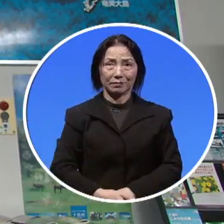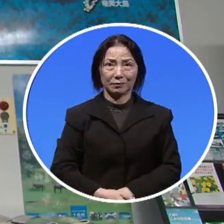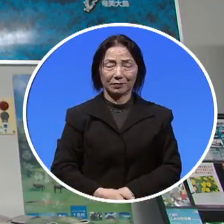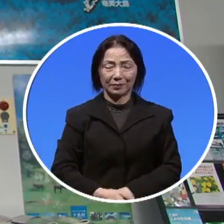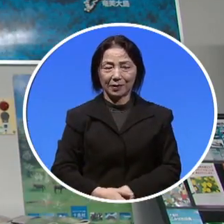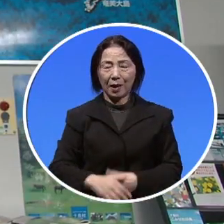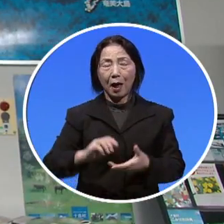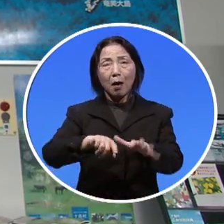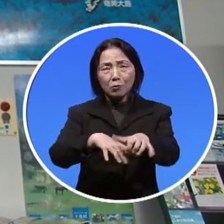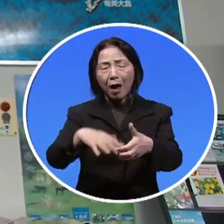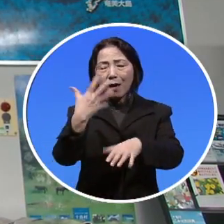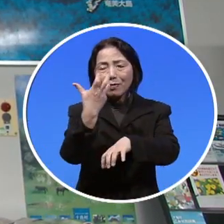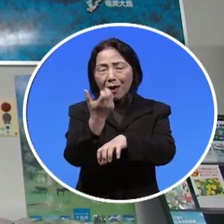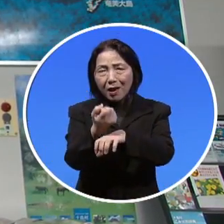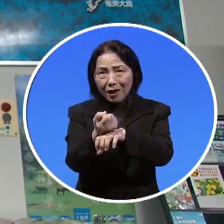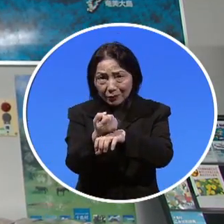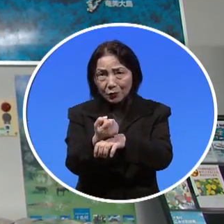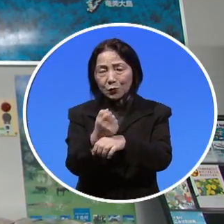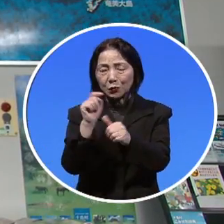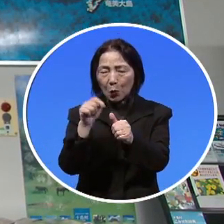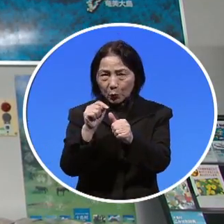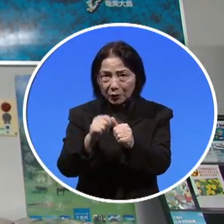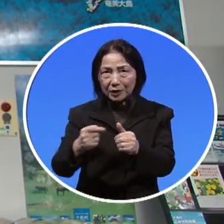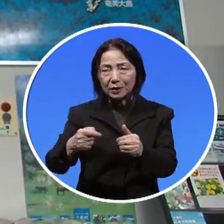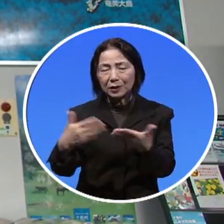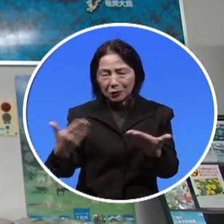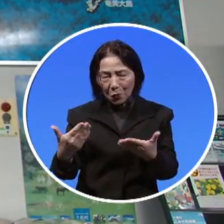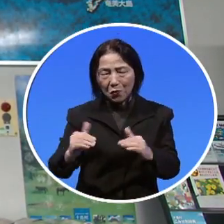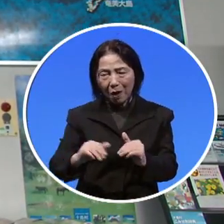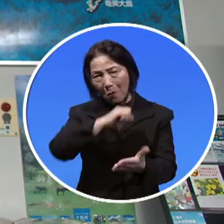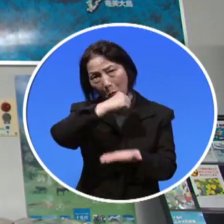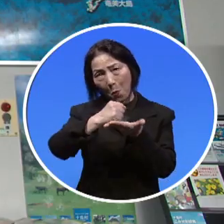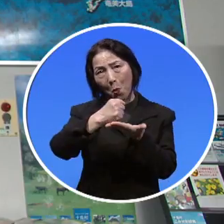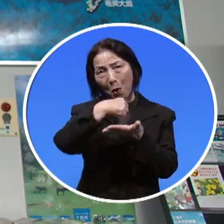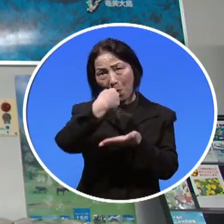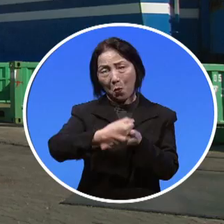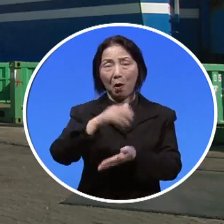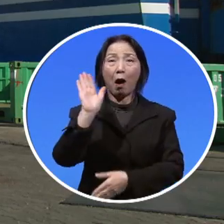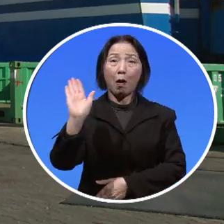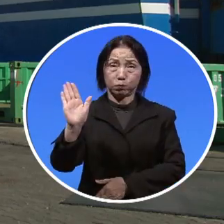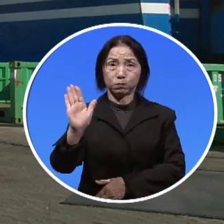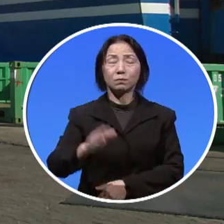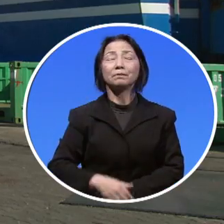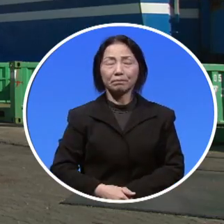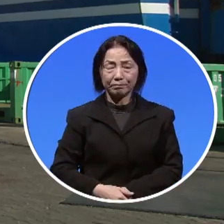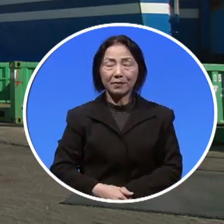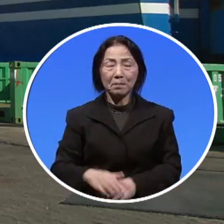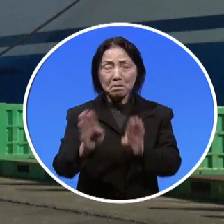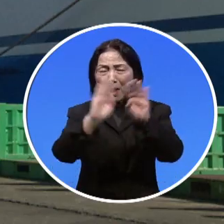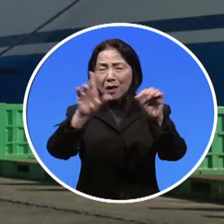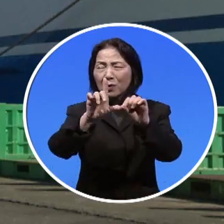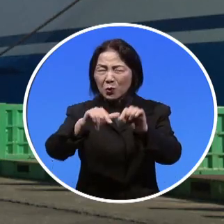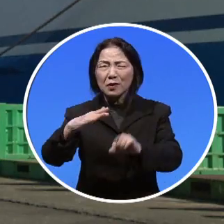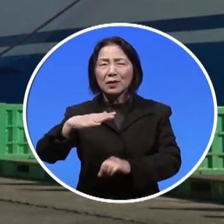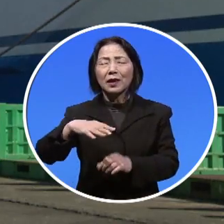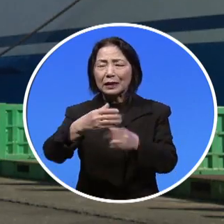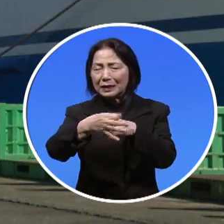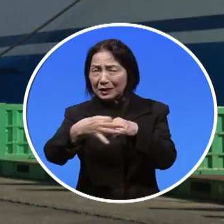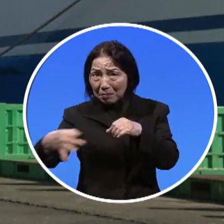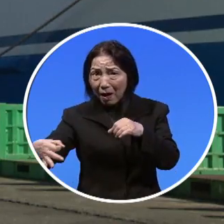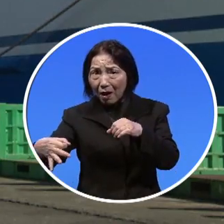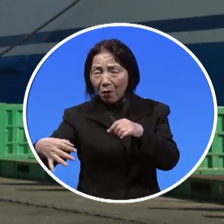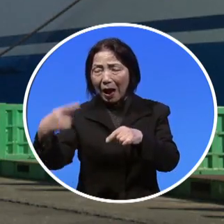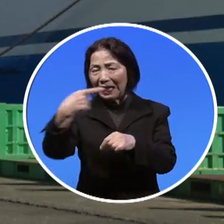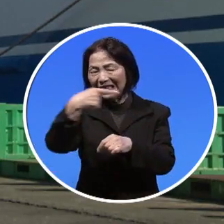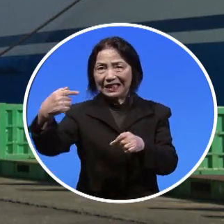村の定住促進事業などが効果を上げています最初はですね今はもう